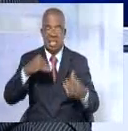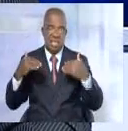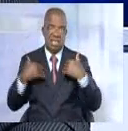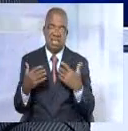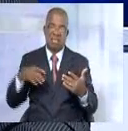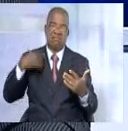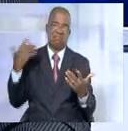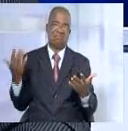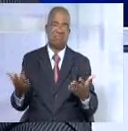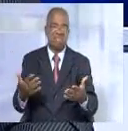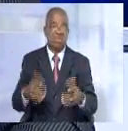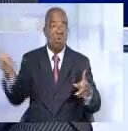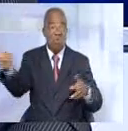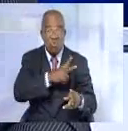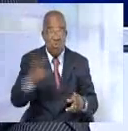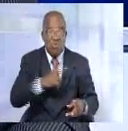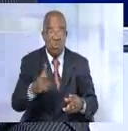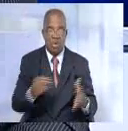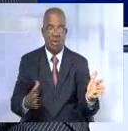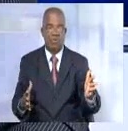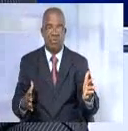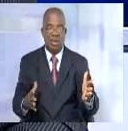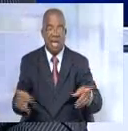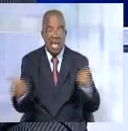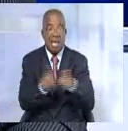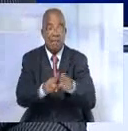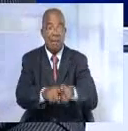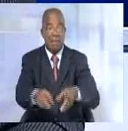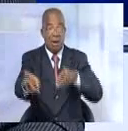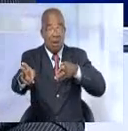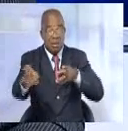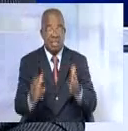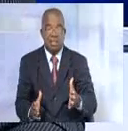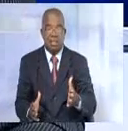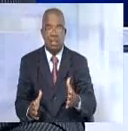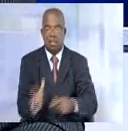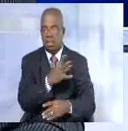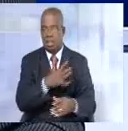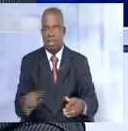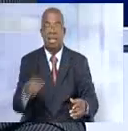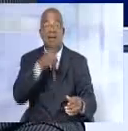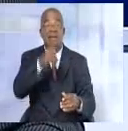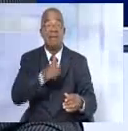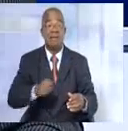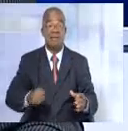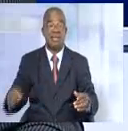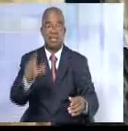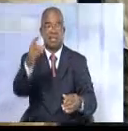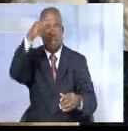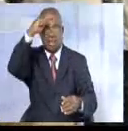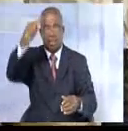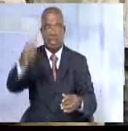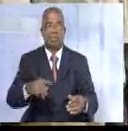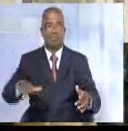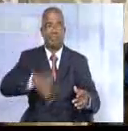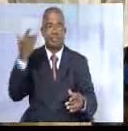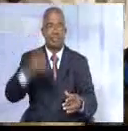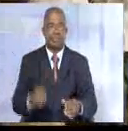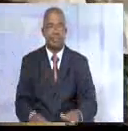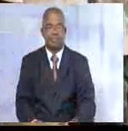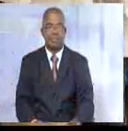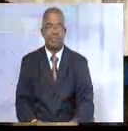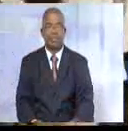a rencontré leur communauté et les invite à abandonner cette haute activité, en tout cas pour ceux qui la pratiquent.